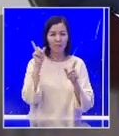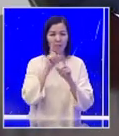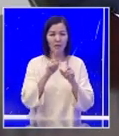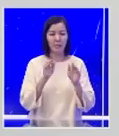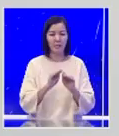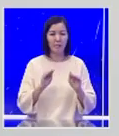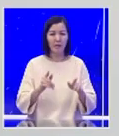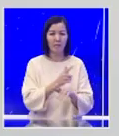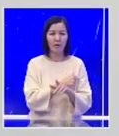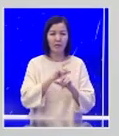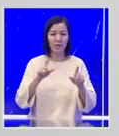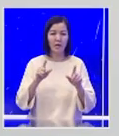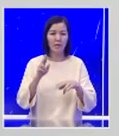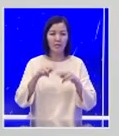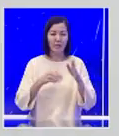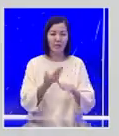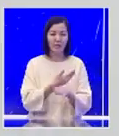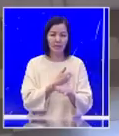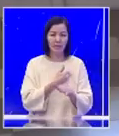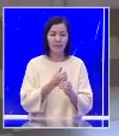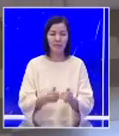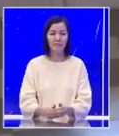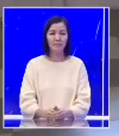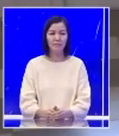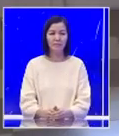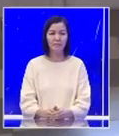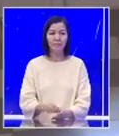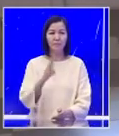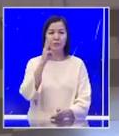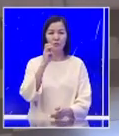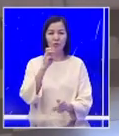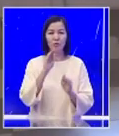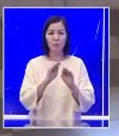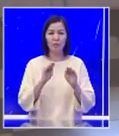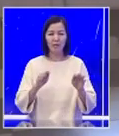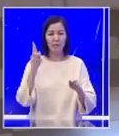балабақша, емхана салып берсе дейді ауыл тұрғындары. 300-ге жуығы